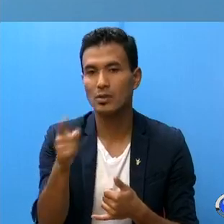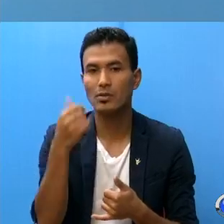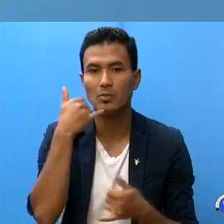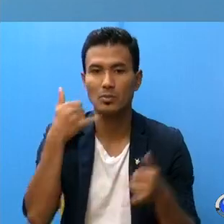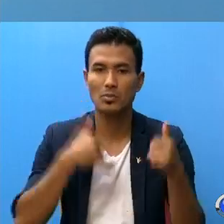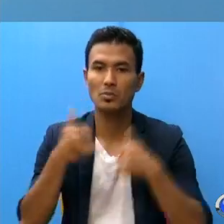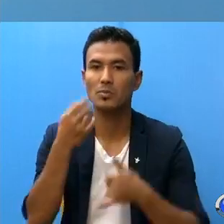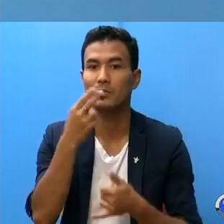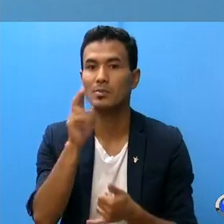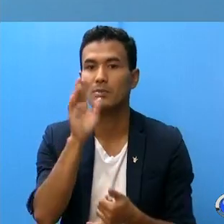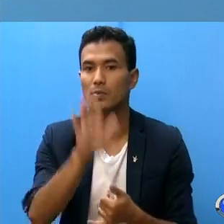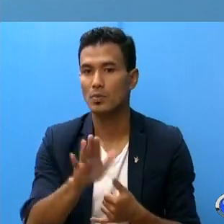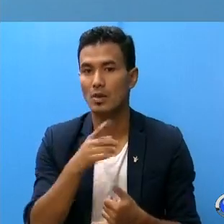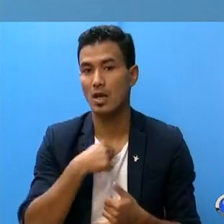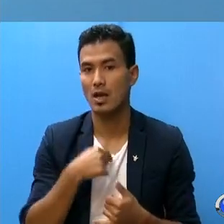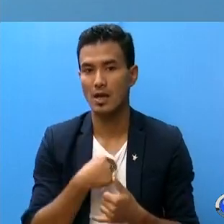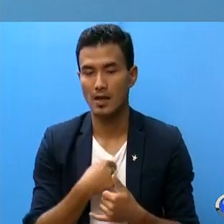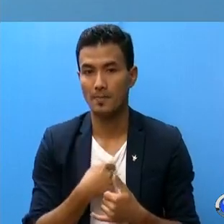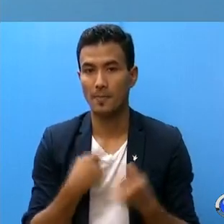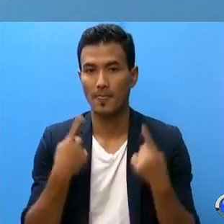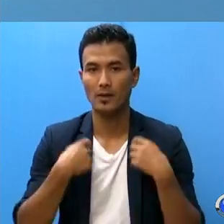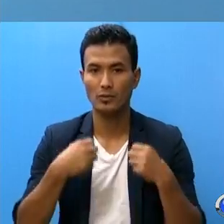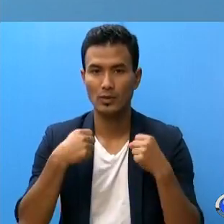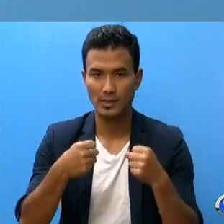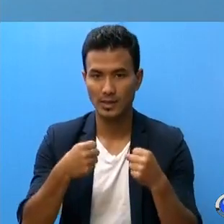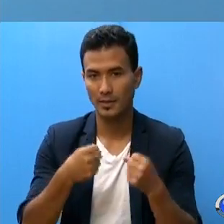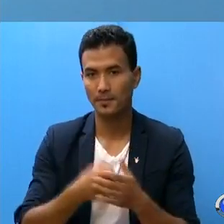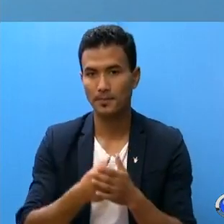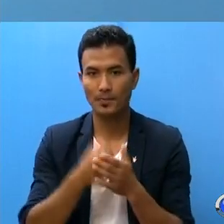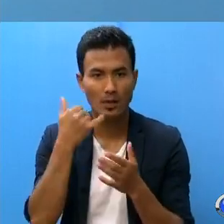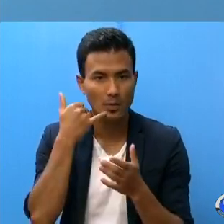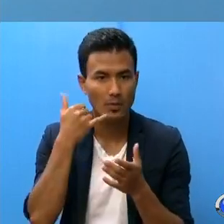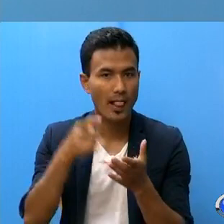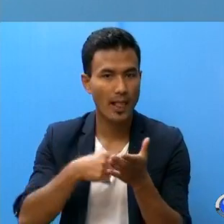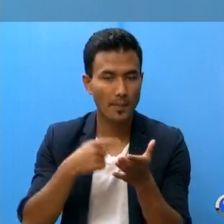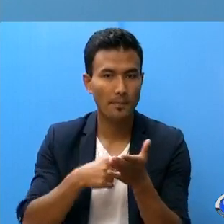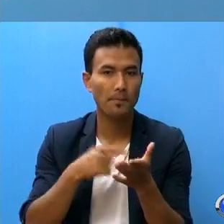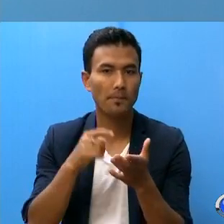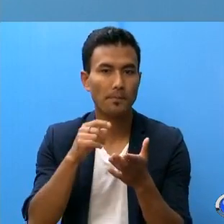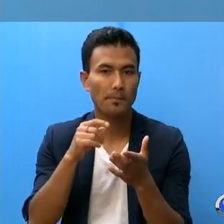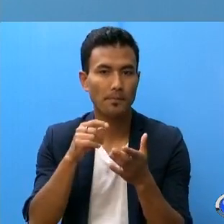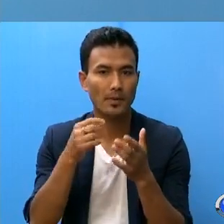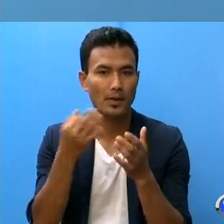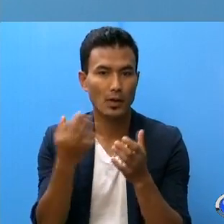आमरो स्वास्त्य मोबाईल एप्लिकेशन